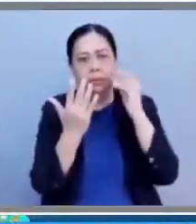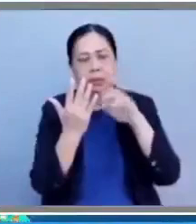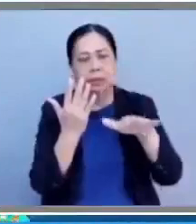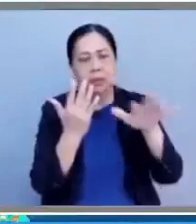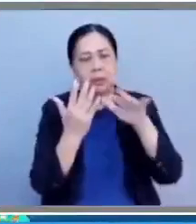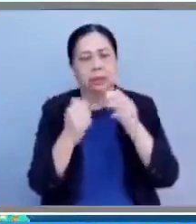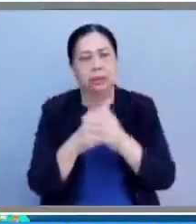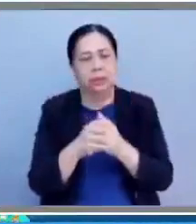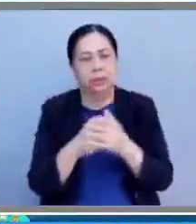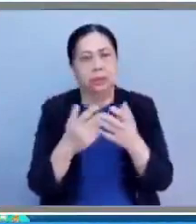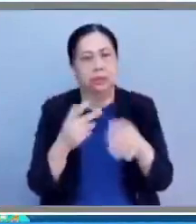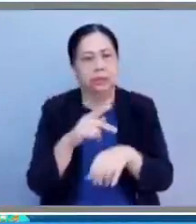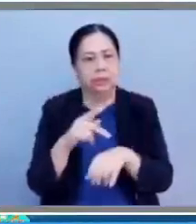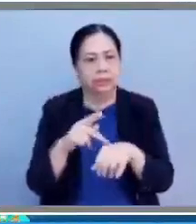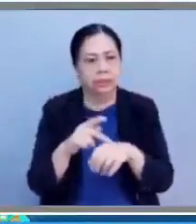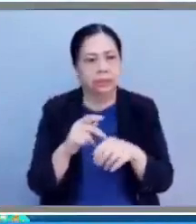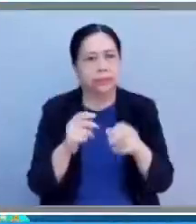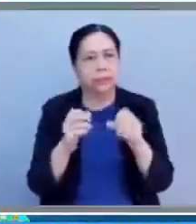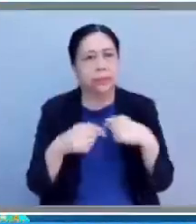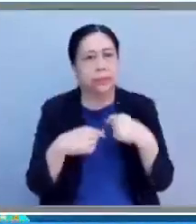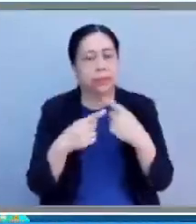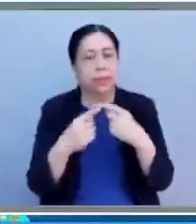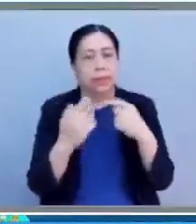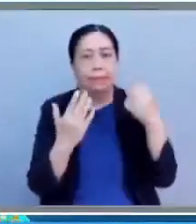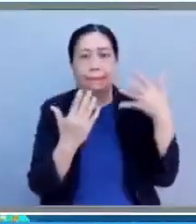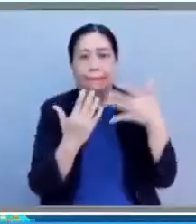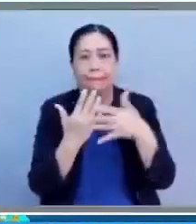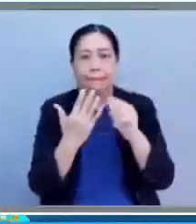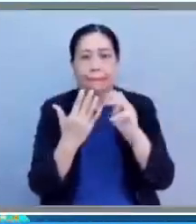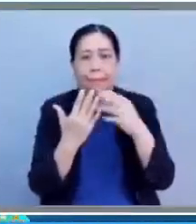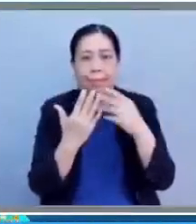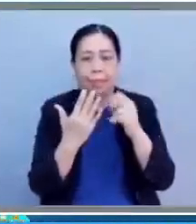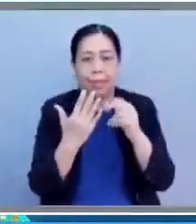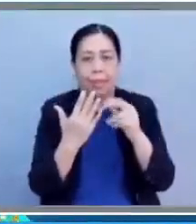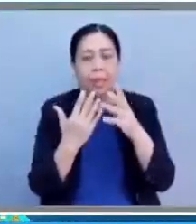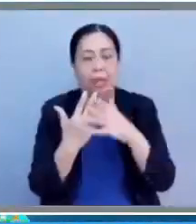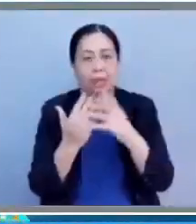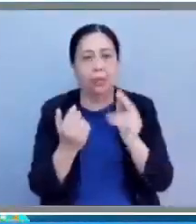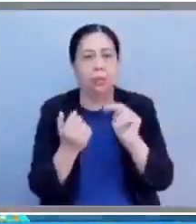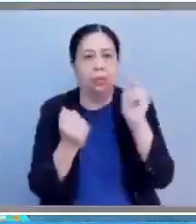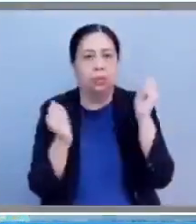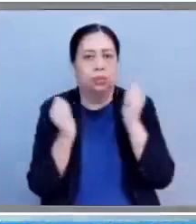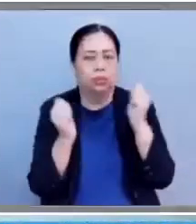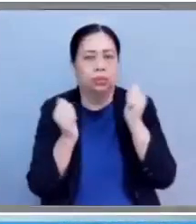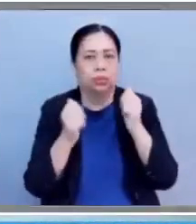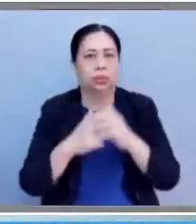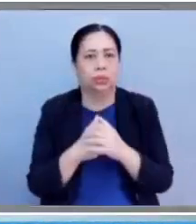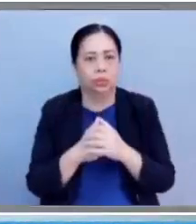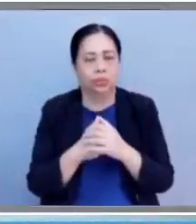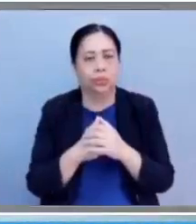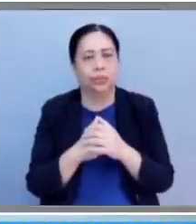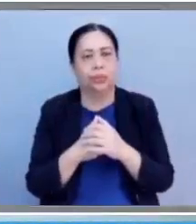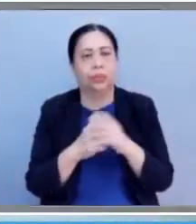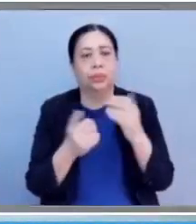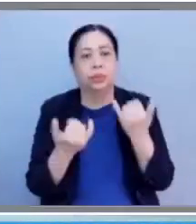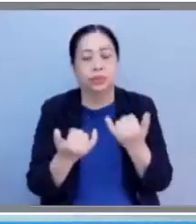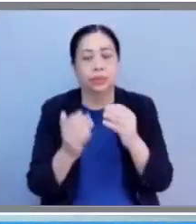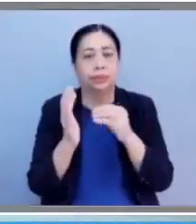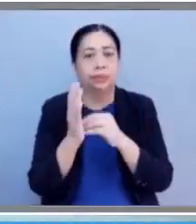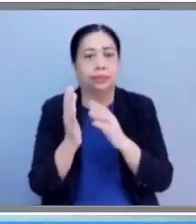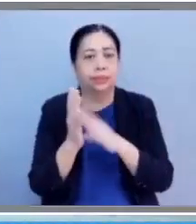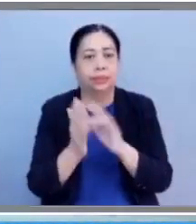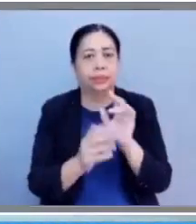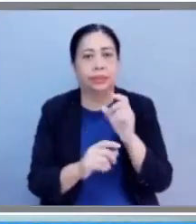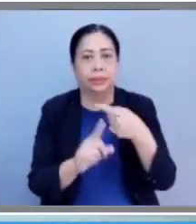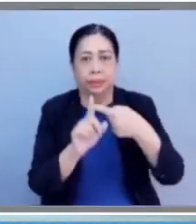bansa, habang itong hanging amihan naman ang umiiral sa Northern Luzon. Ngayong araw, nakapagdala ng 17